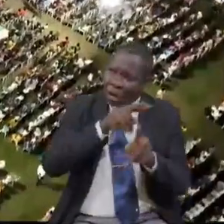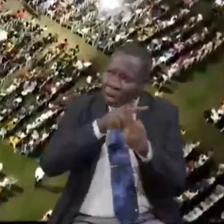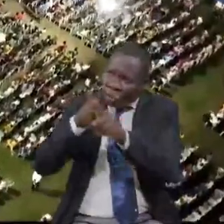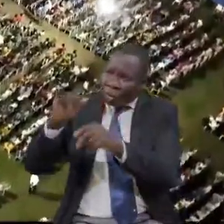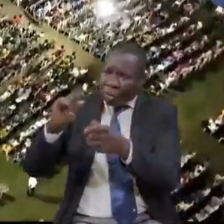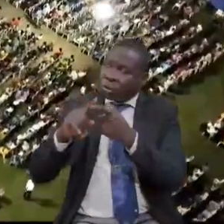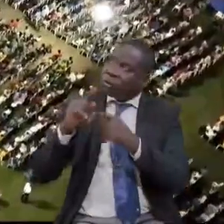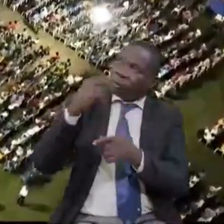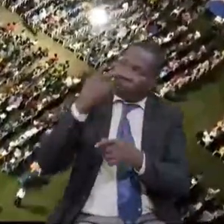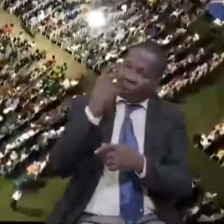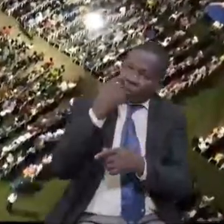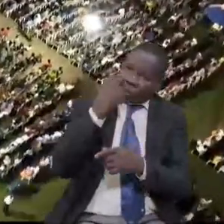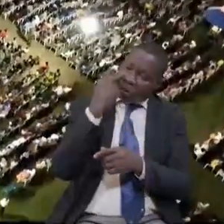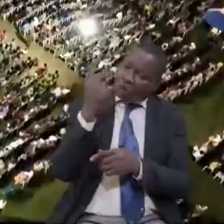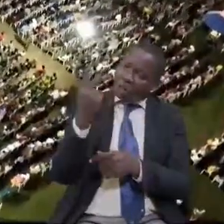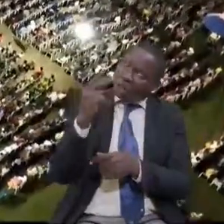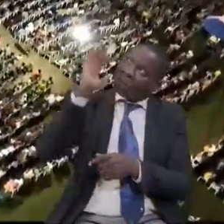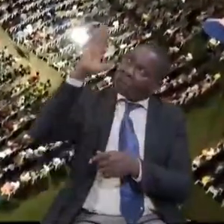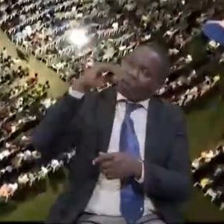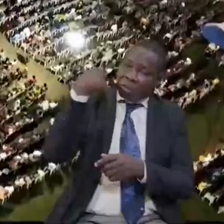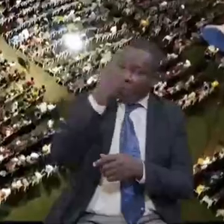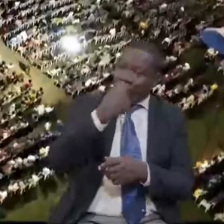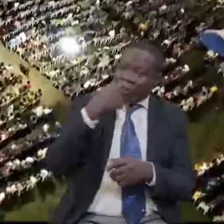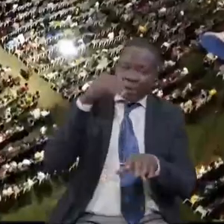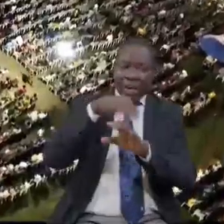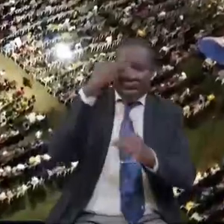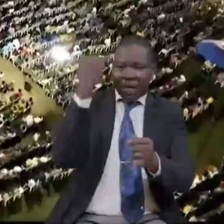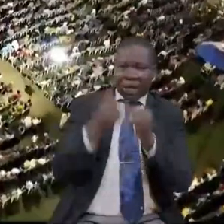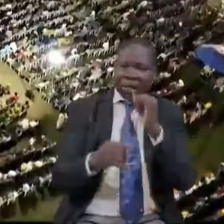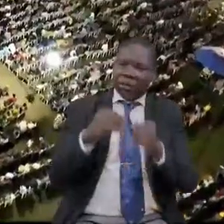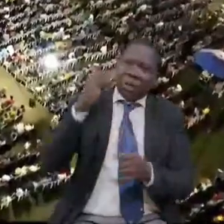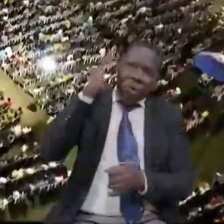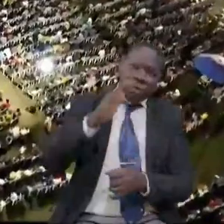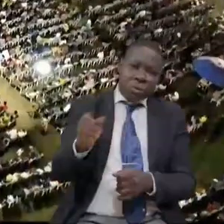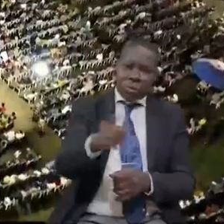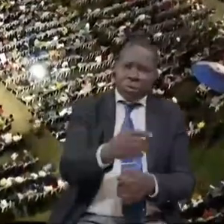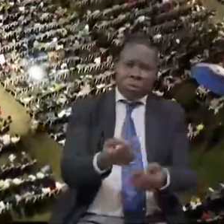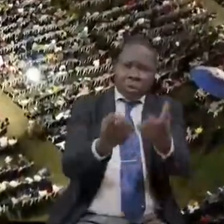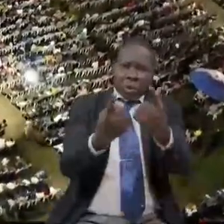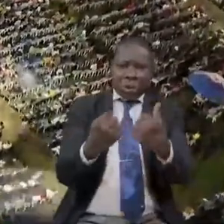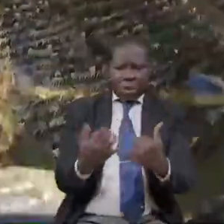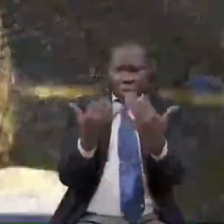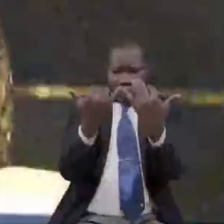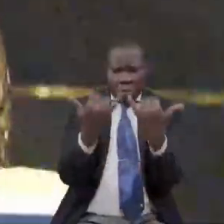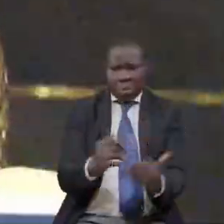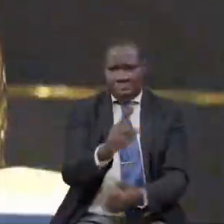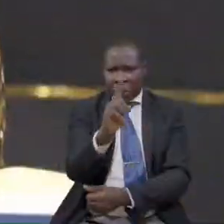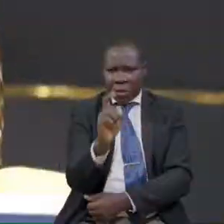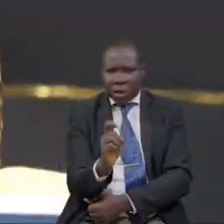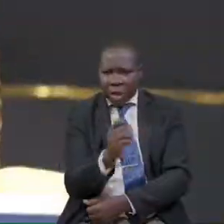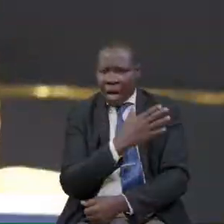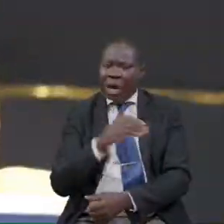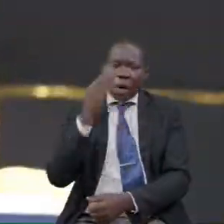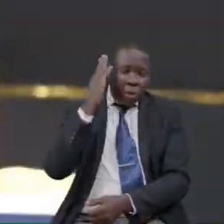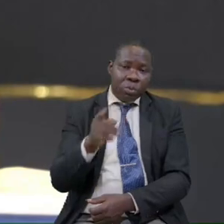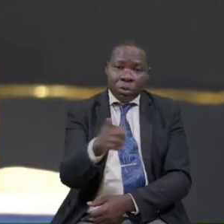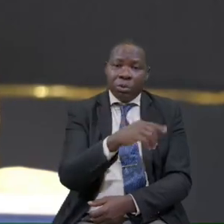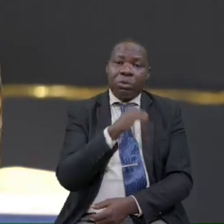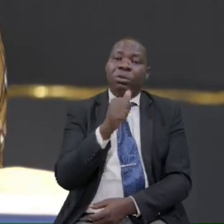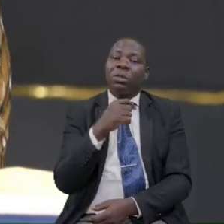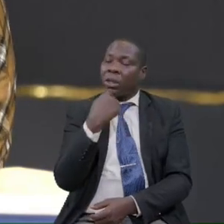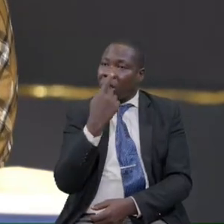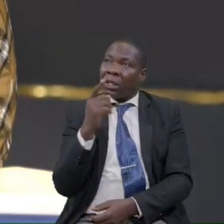voir son visage, finalement, n'allez-vous pas venir maintenant? N'allez-vous pas lui dire maintenant